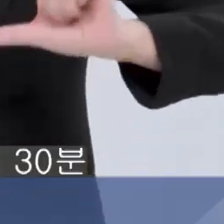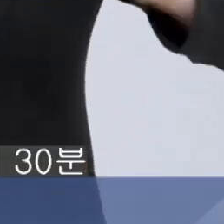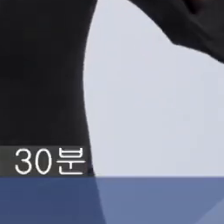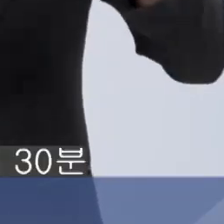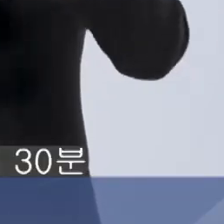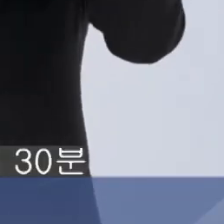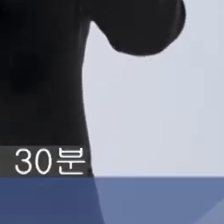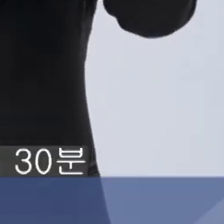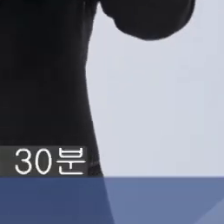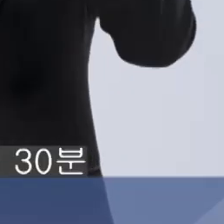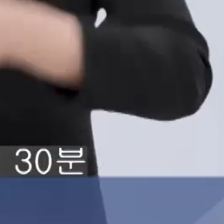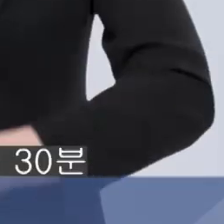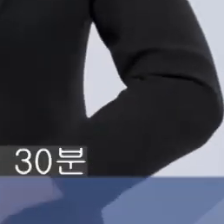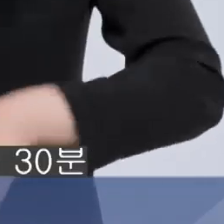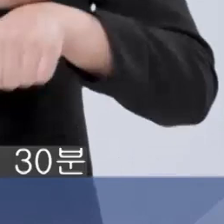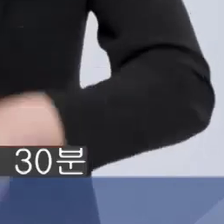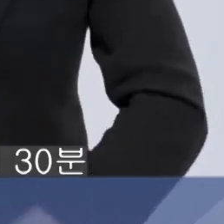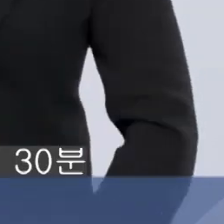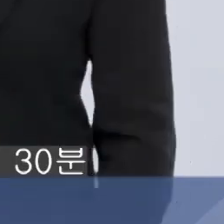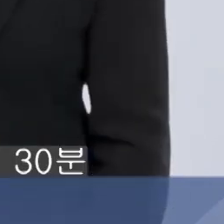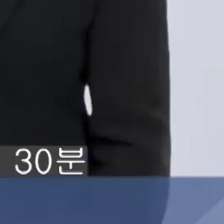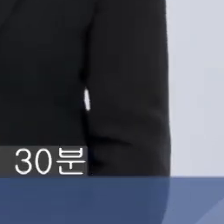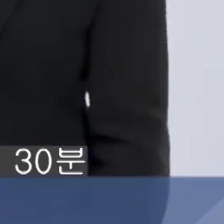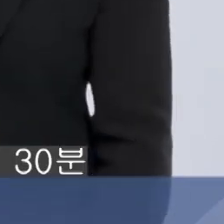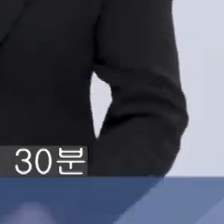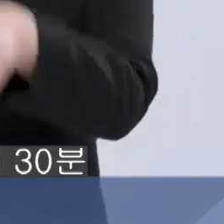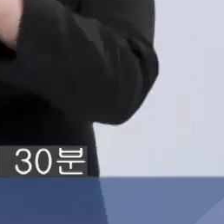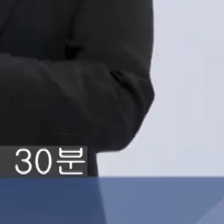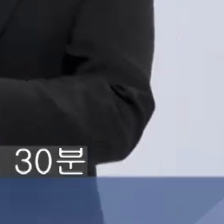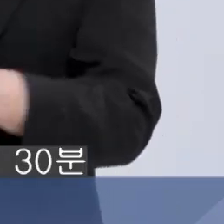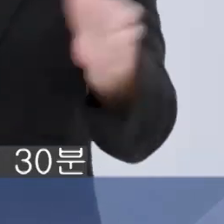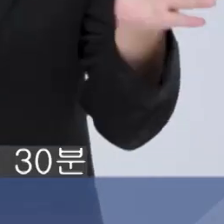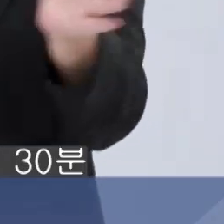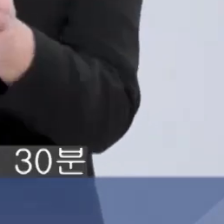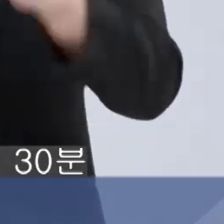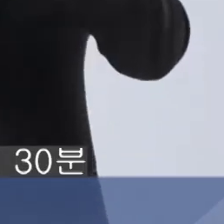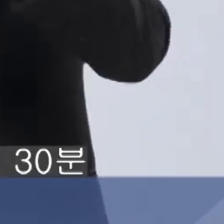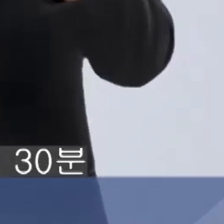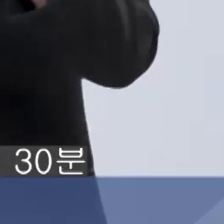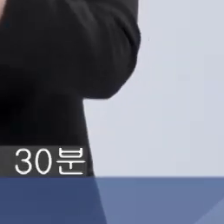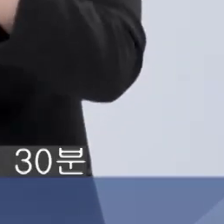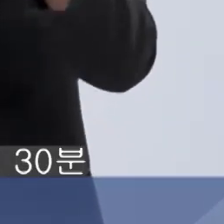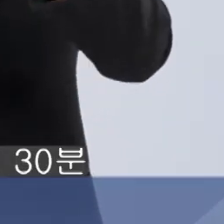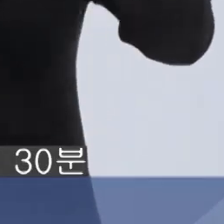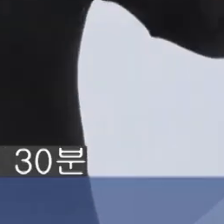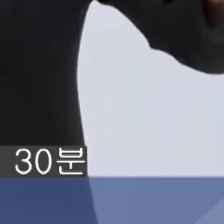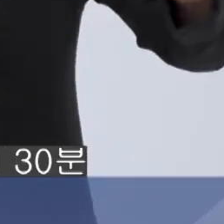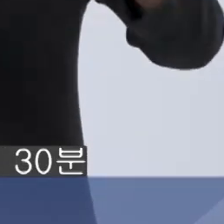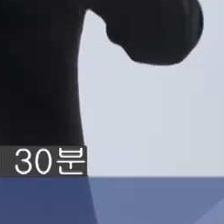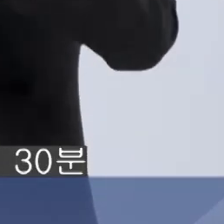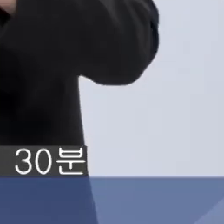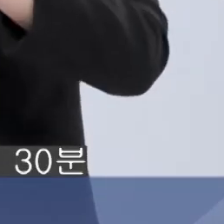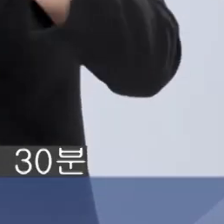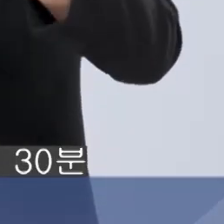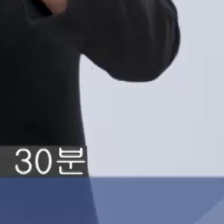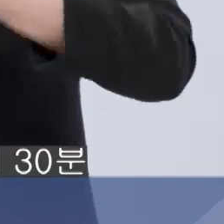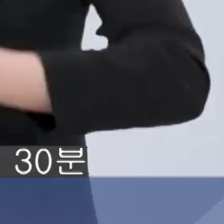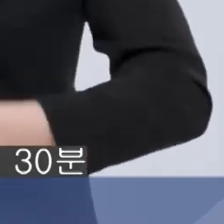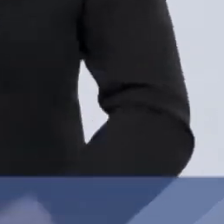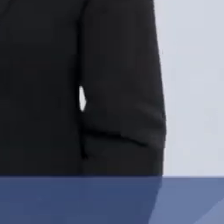투표는 3월 9일 오전 6시부터 오후 6시까지 주소지를 관할하는 해당 투표소에서 할 수